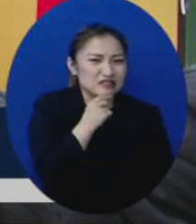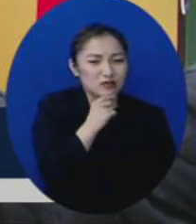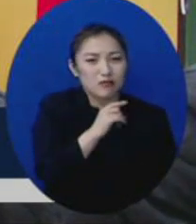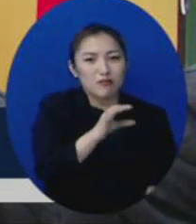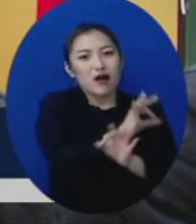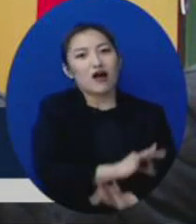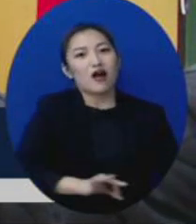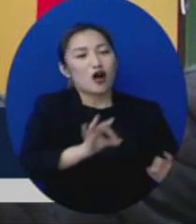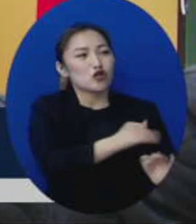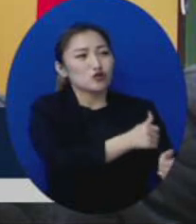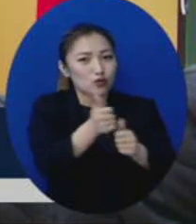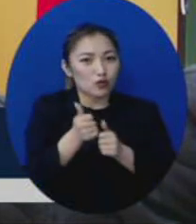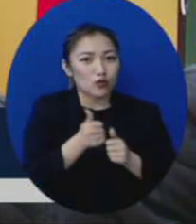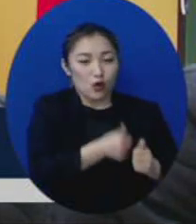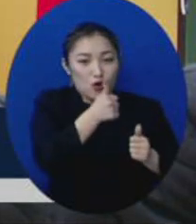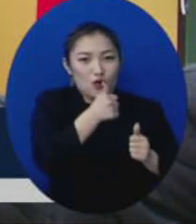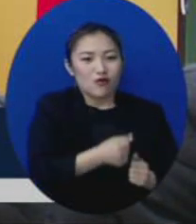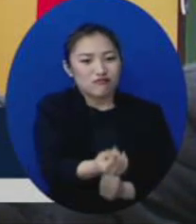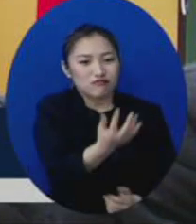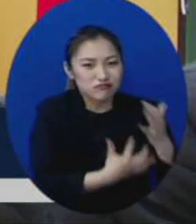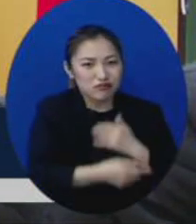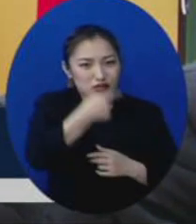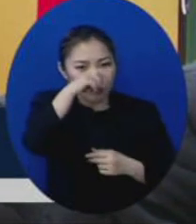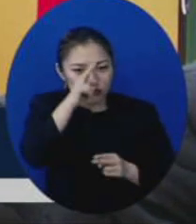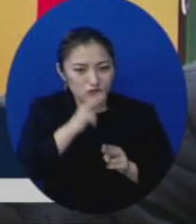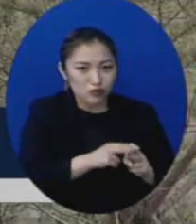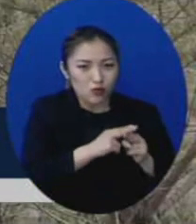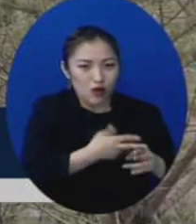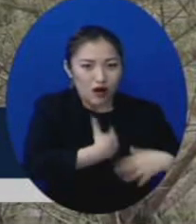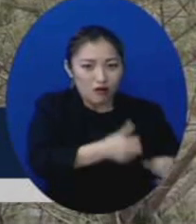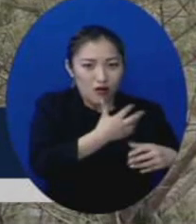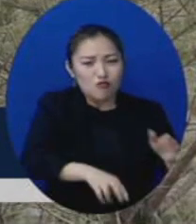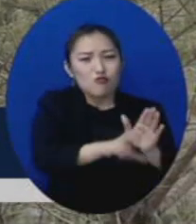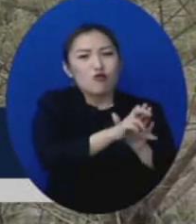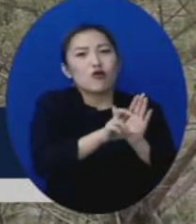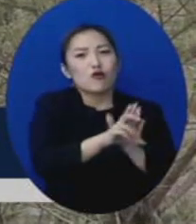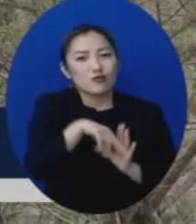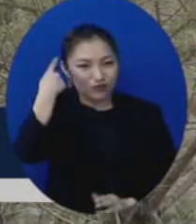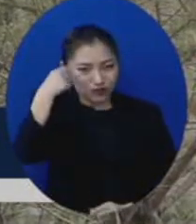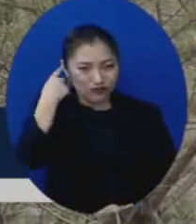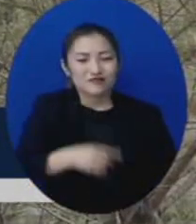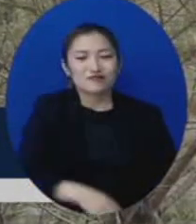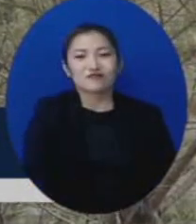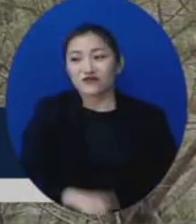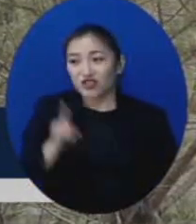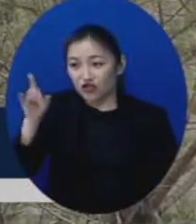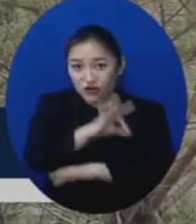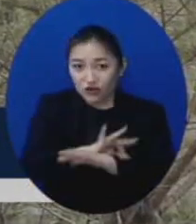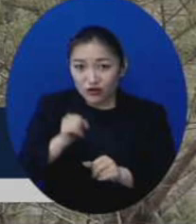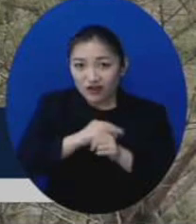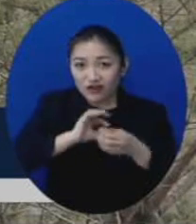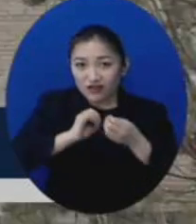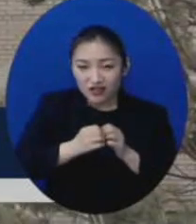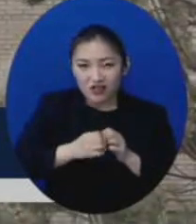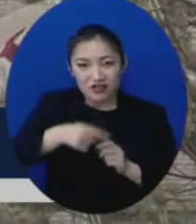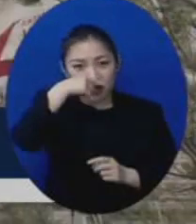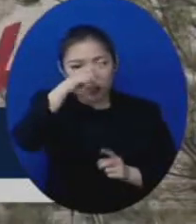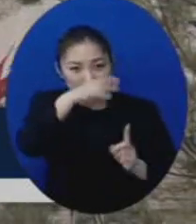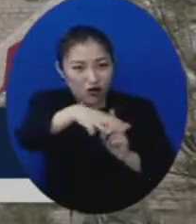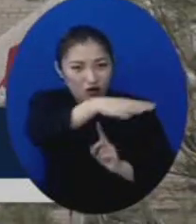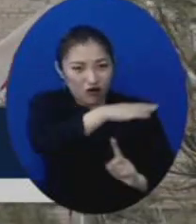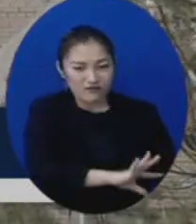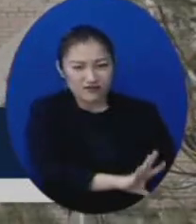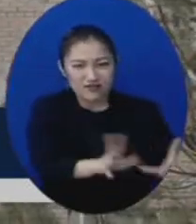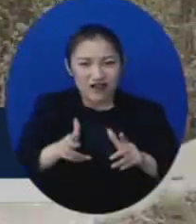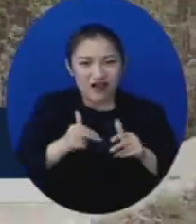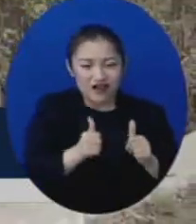бас эрүүл мэндийн тусламж үйлчлэл ахын одоо нөхцөл бүрдлээ. Энэхүү төсөл хэрэгжснээр тус эмнэлгийн эрүүл ахуй орчин сайжир тасралтгүй үйл ажиллагаа явуулах